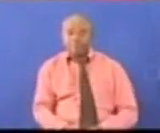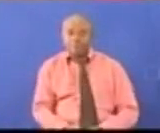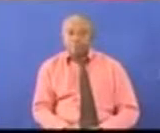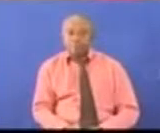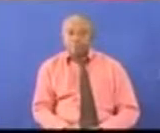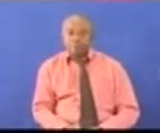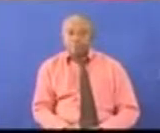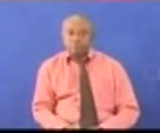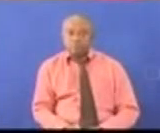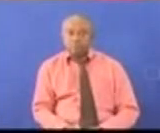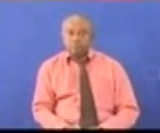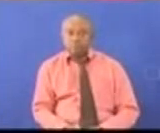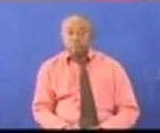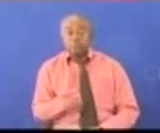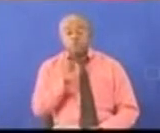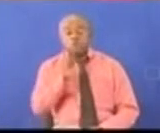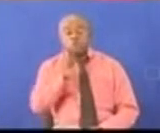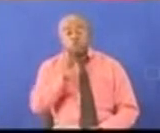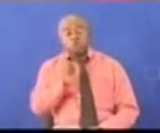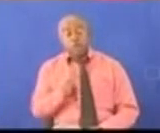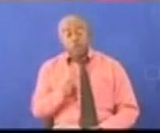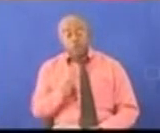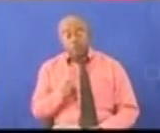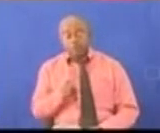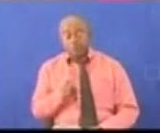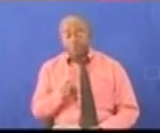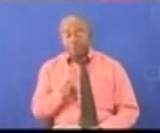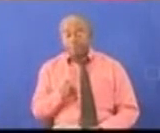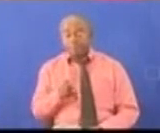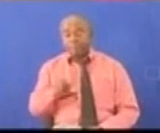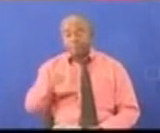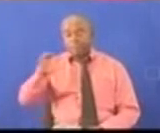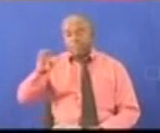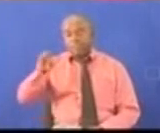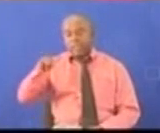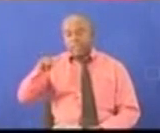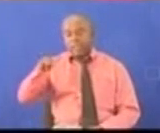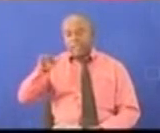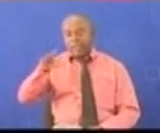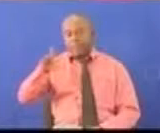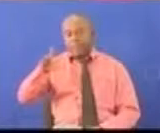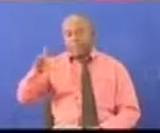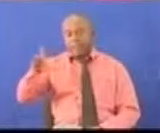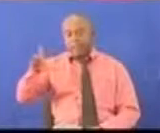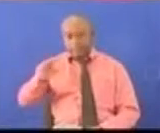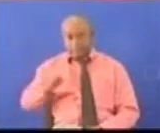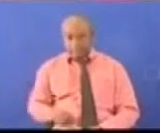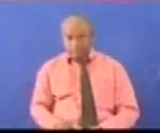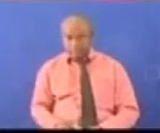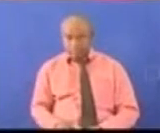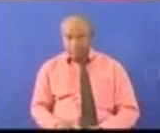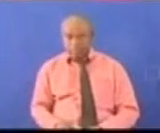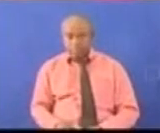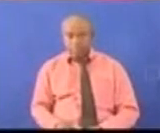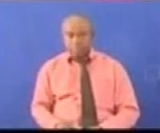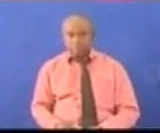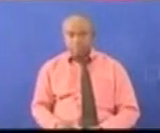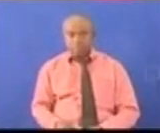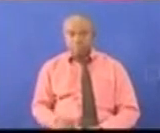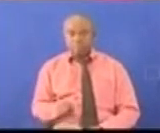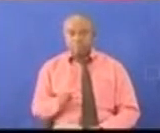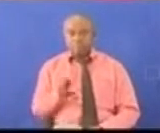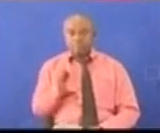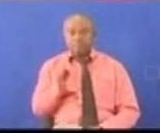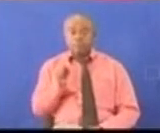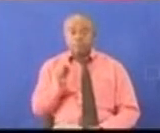Tunaye Madam Emily Njeri Ndoria, Director of Trade in Services, Investment and Intellectual